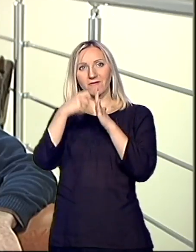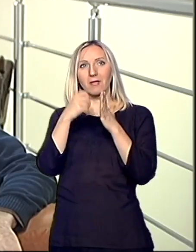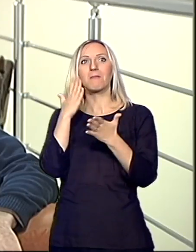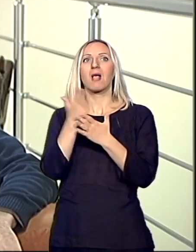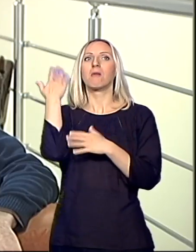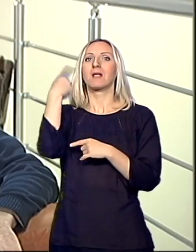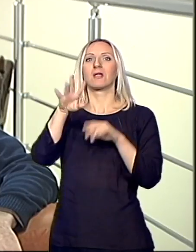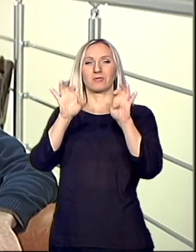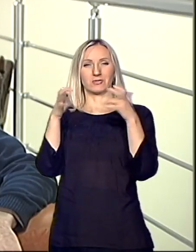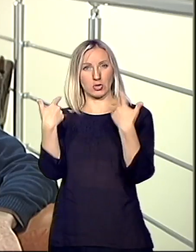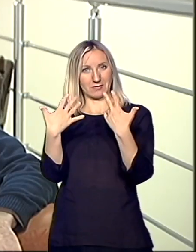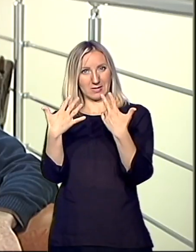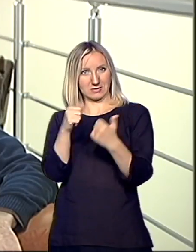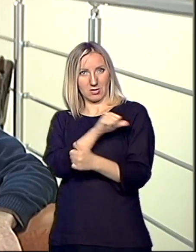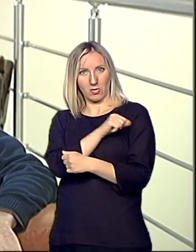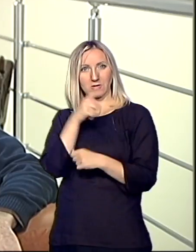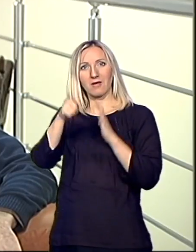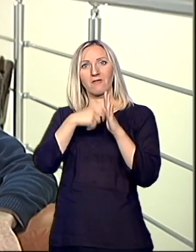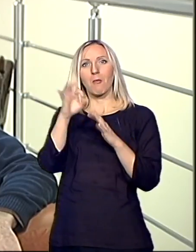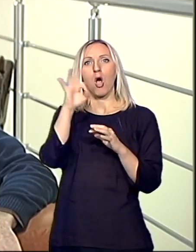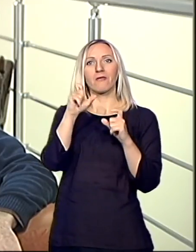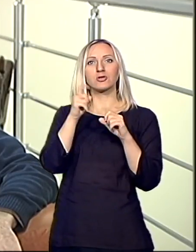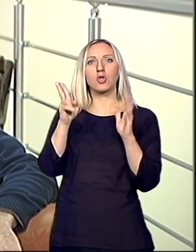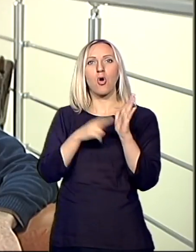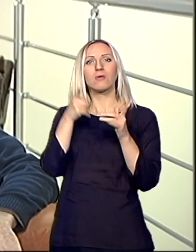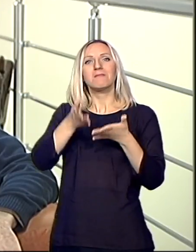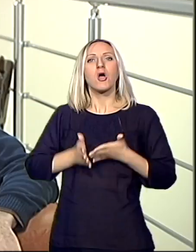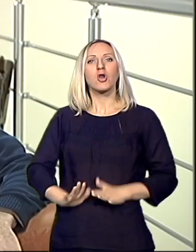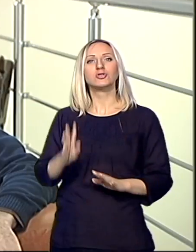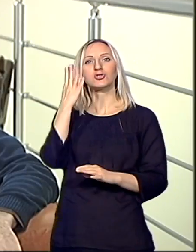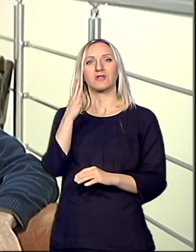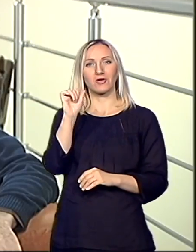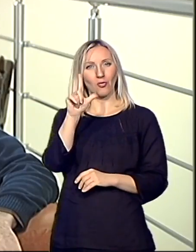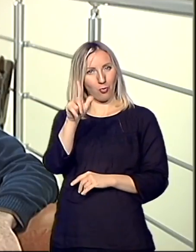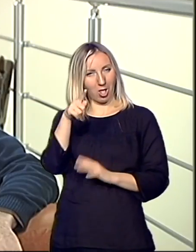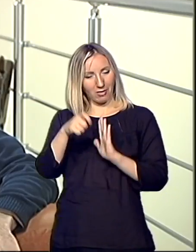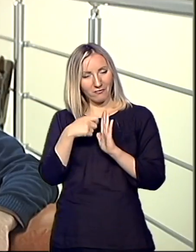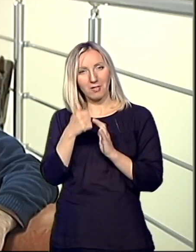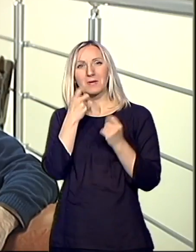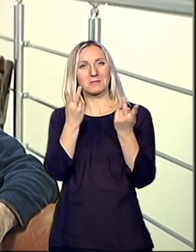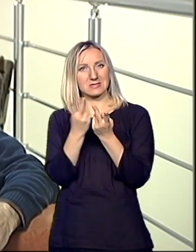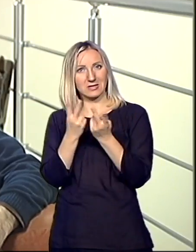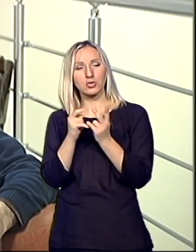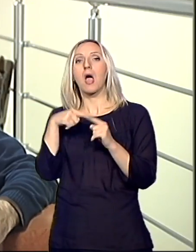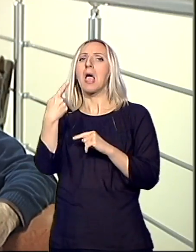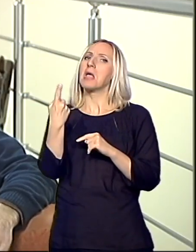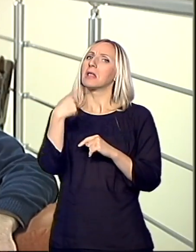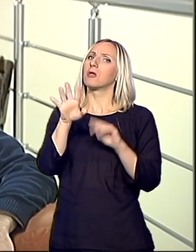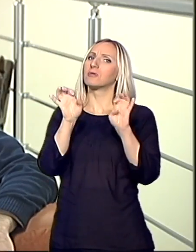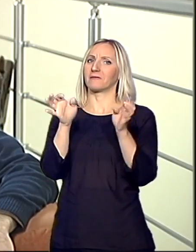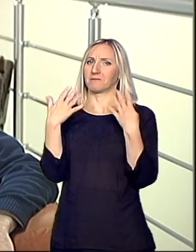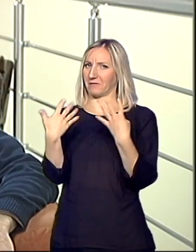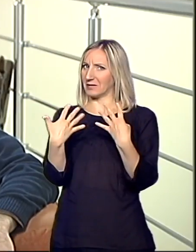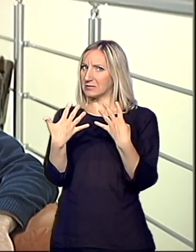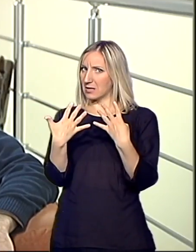80-ih. Filmovima Olivera Stone, recimo Rođen 4. jula i sličnim, da bi se 90-ih naravno